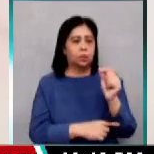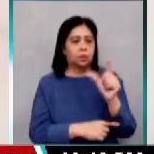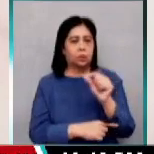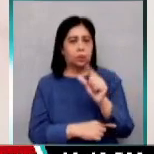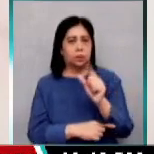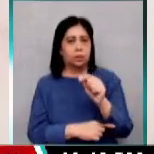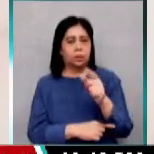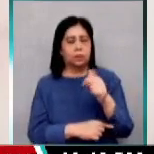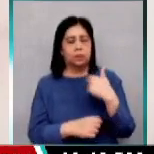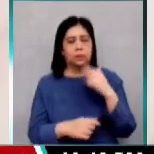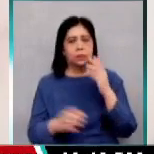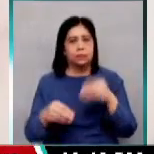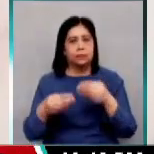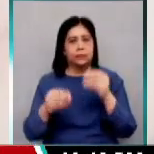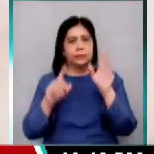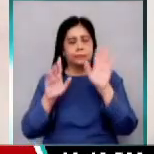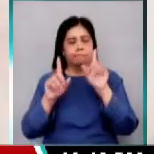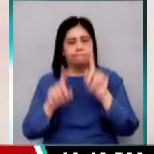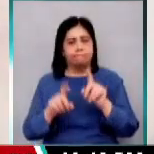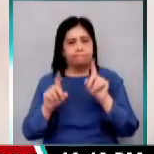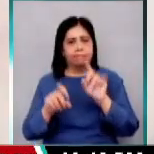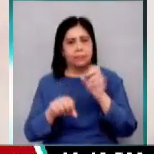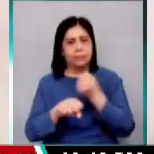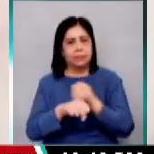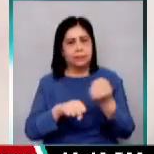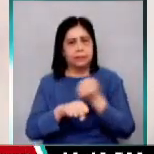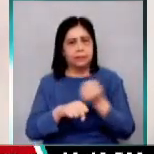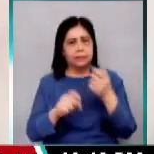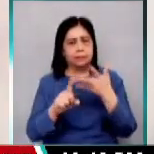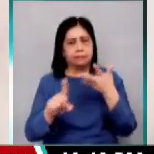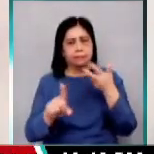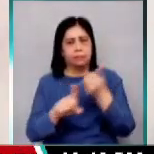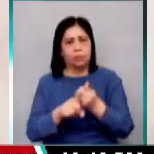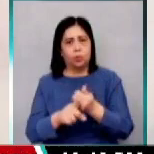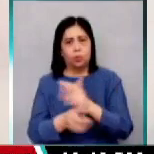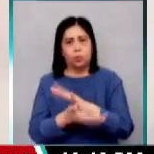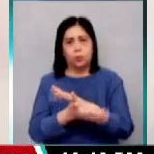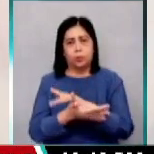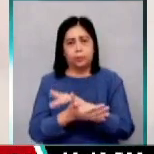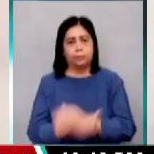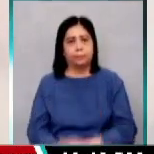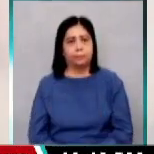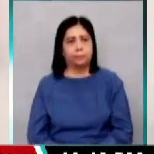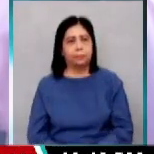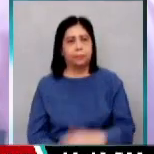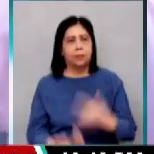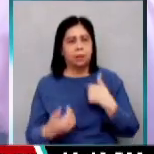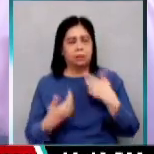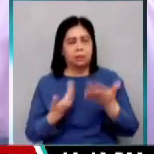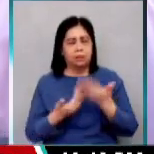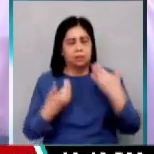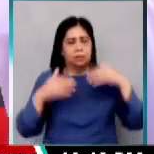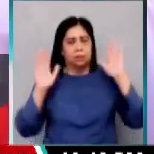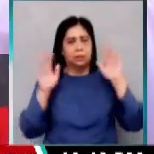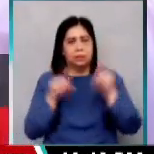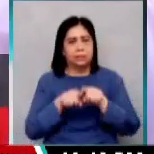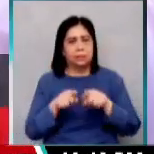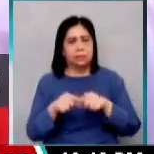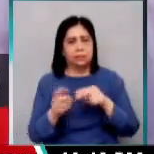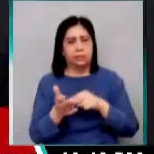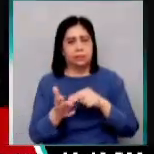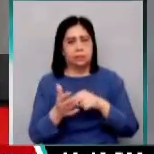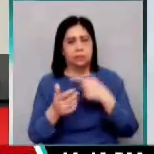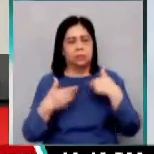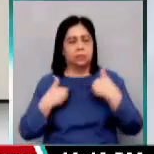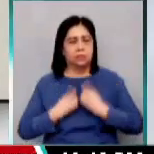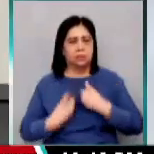ang katataga ni Joanna matapos tamaan ng COVID-19. Sumuko po ako noon bilang isang nurse kasi napanghinaan po ako ng